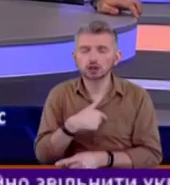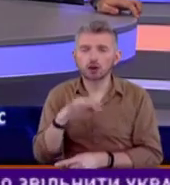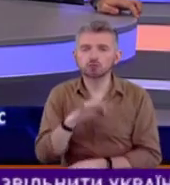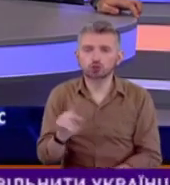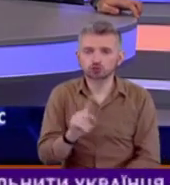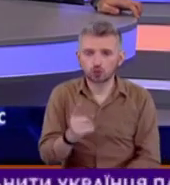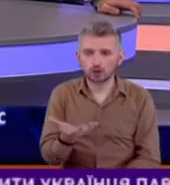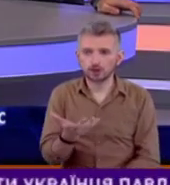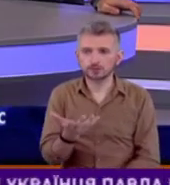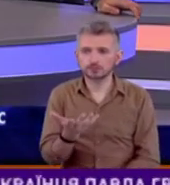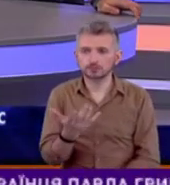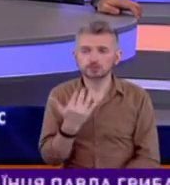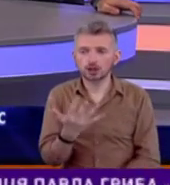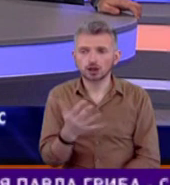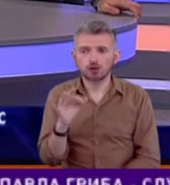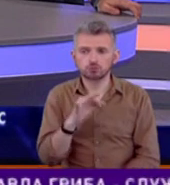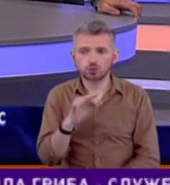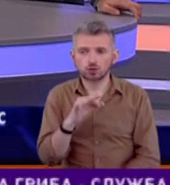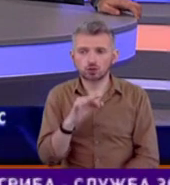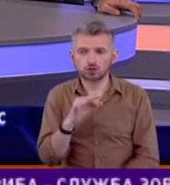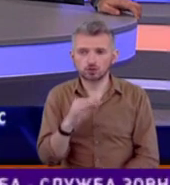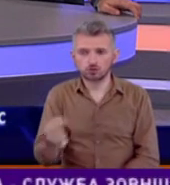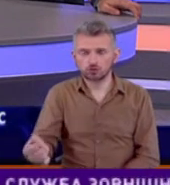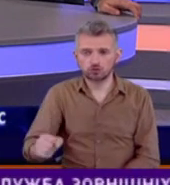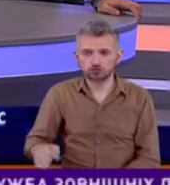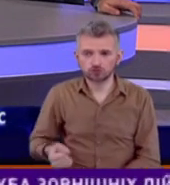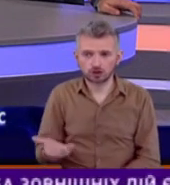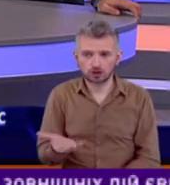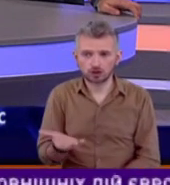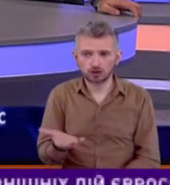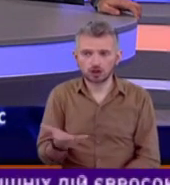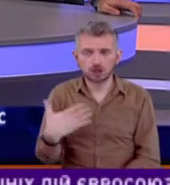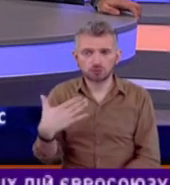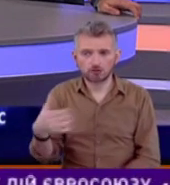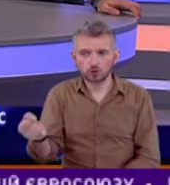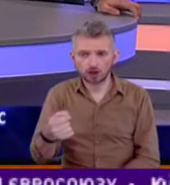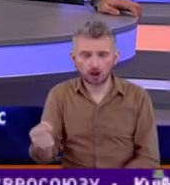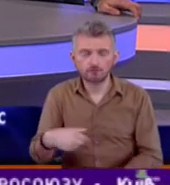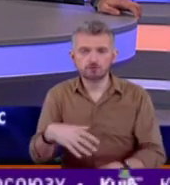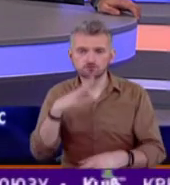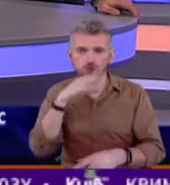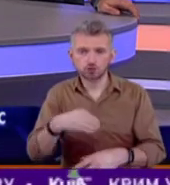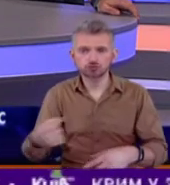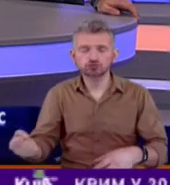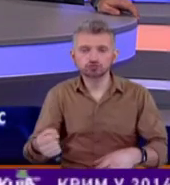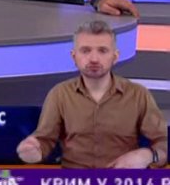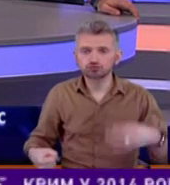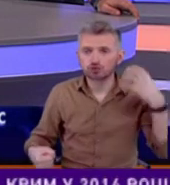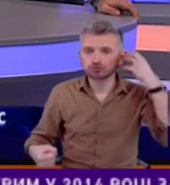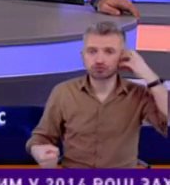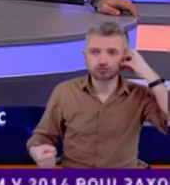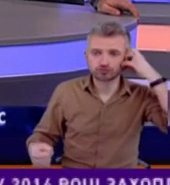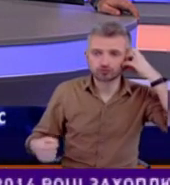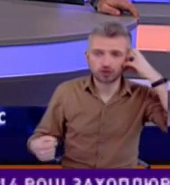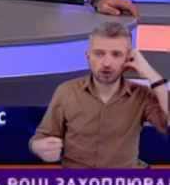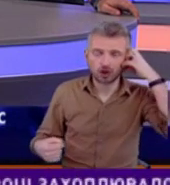Ну скільки про ручку, да? Ручка ж з правої руки. І він на цій маршрутці їде, він якою рукою говорить? Він говорить тією